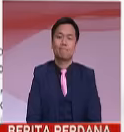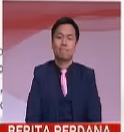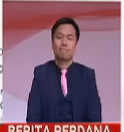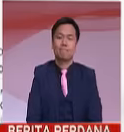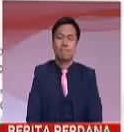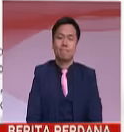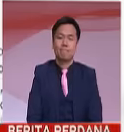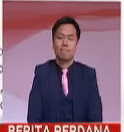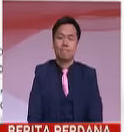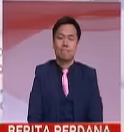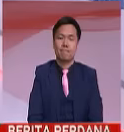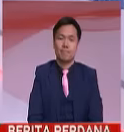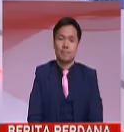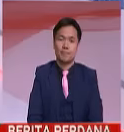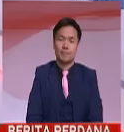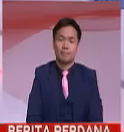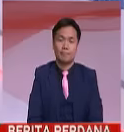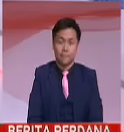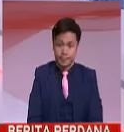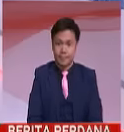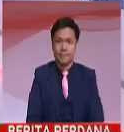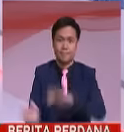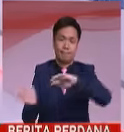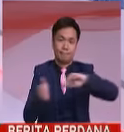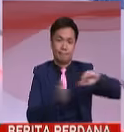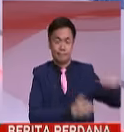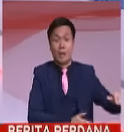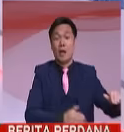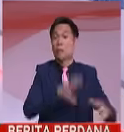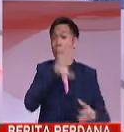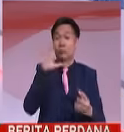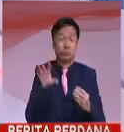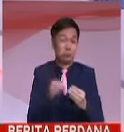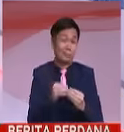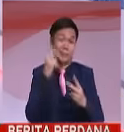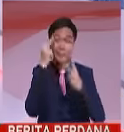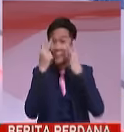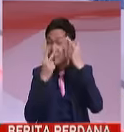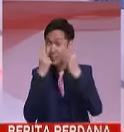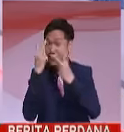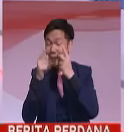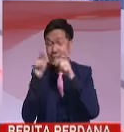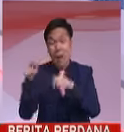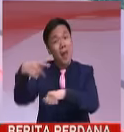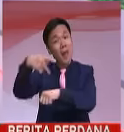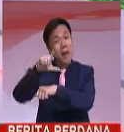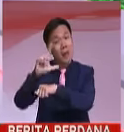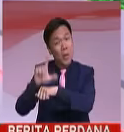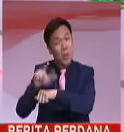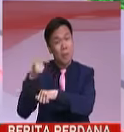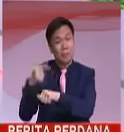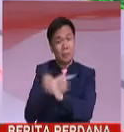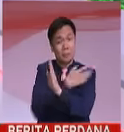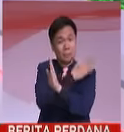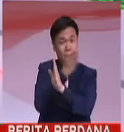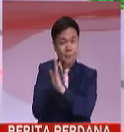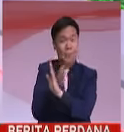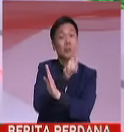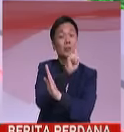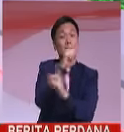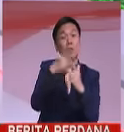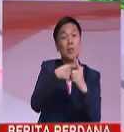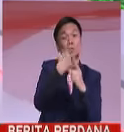Hai jumlah pelancong yang berkunjung ke pulau Langkawi dari Januari hingga Oktober